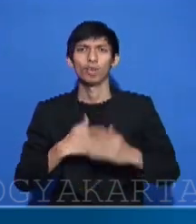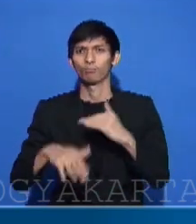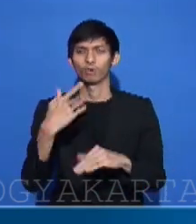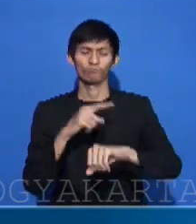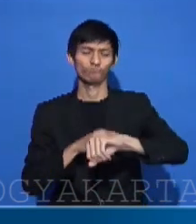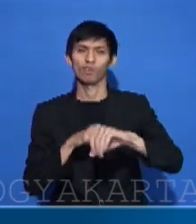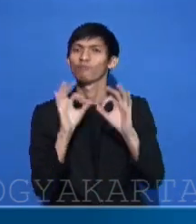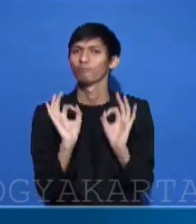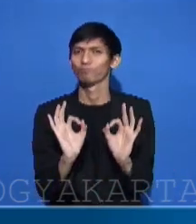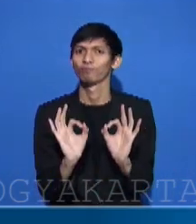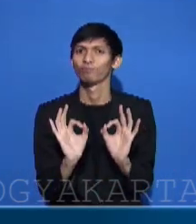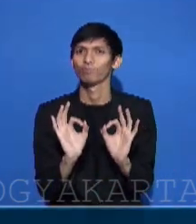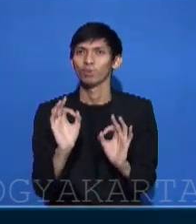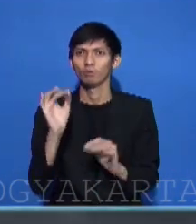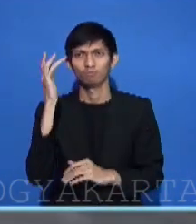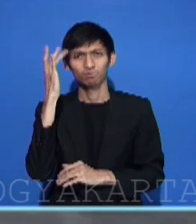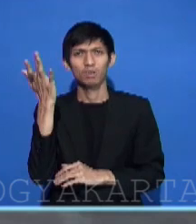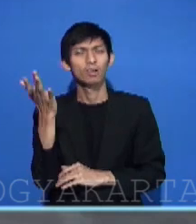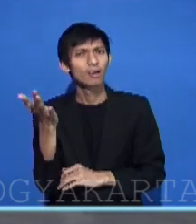seperti apa